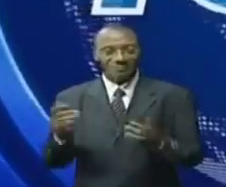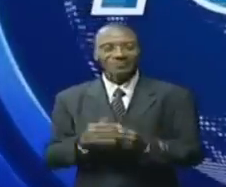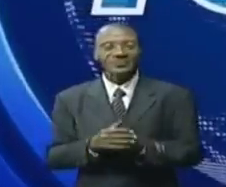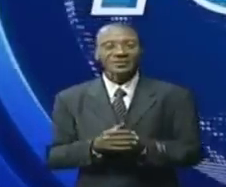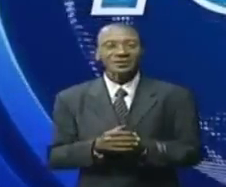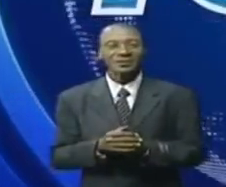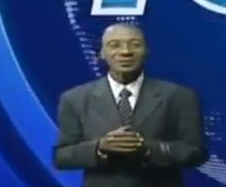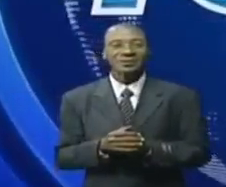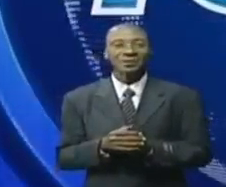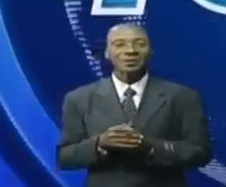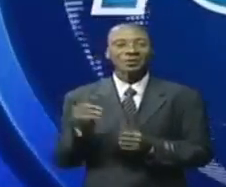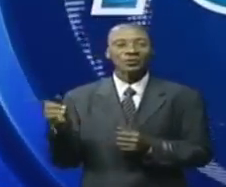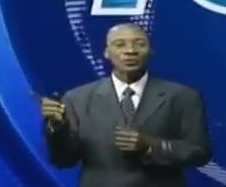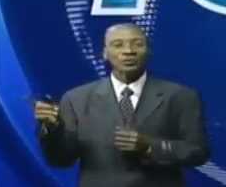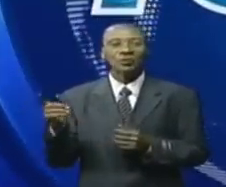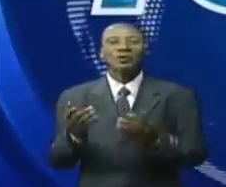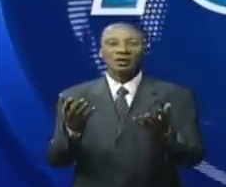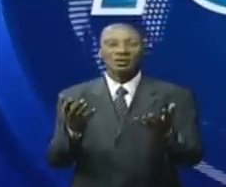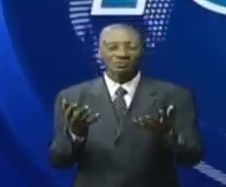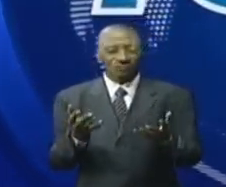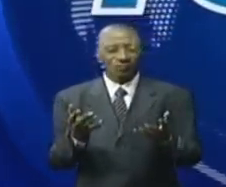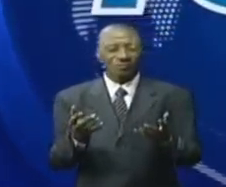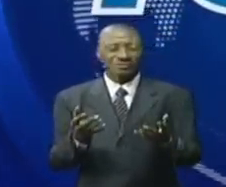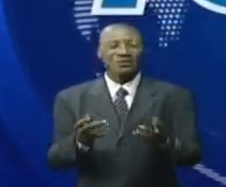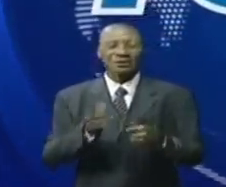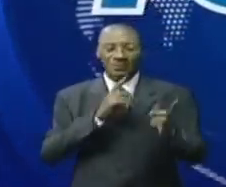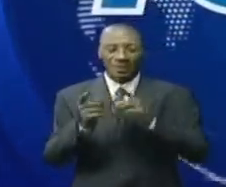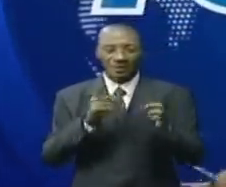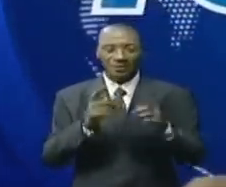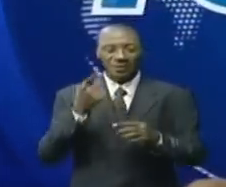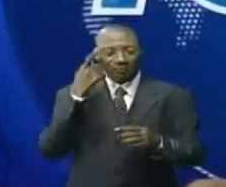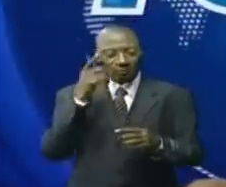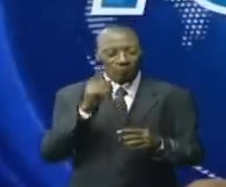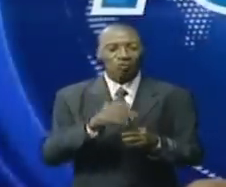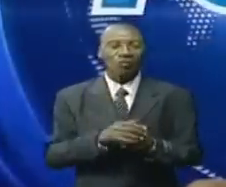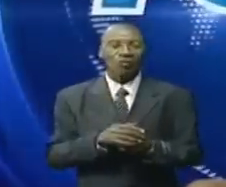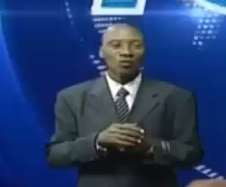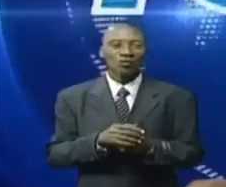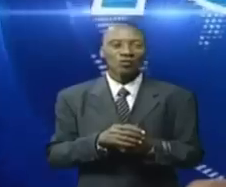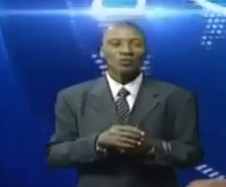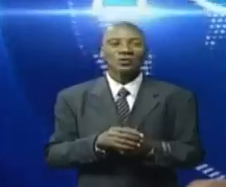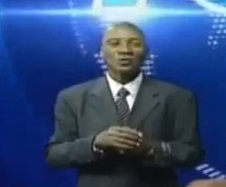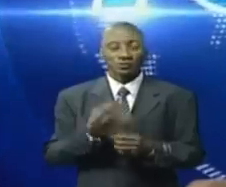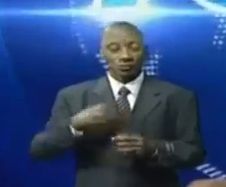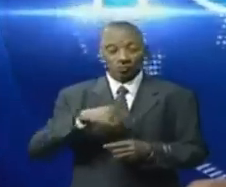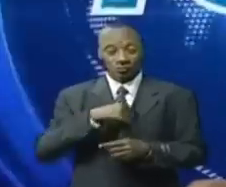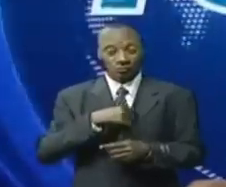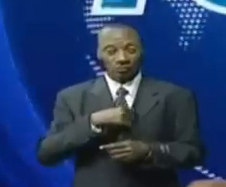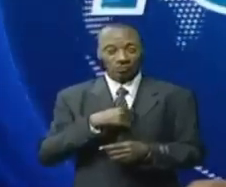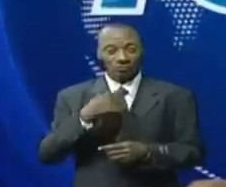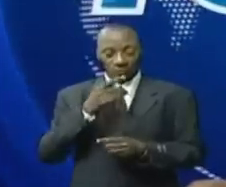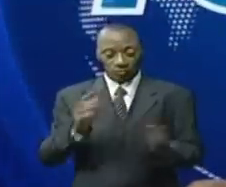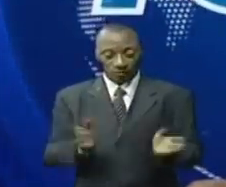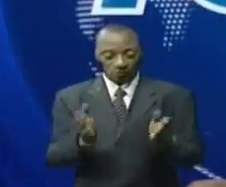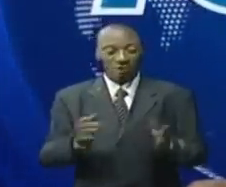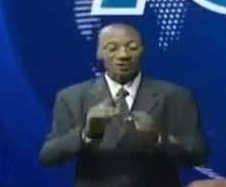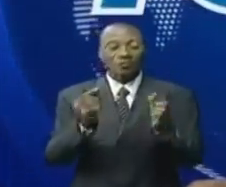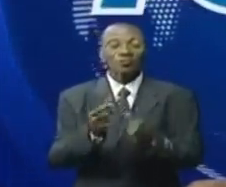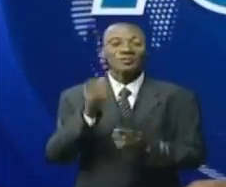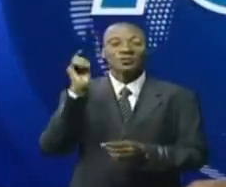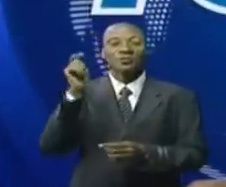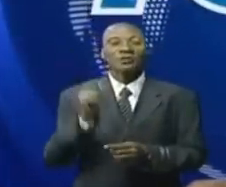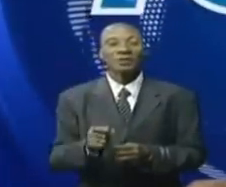voies pouvant leur réduire en cendres. Au-delà de la campagne militaire lancée dernièrement sur le plan de la diplomatie,